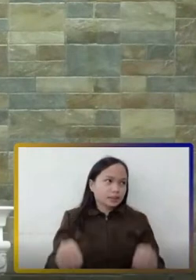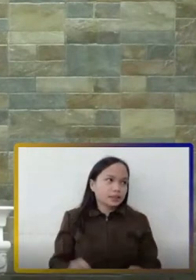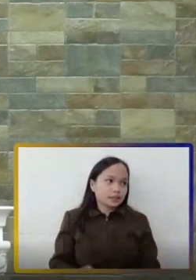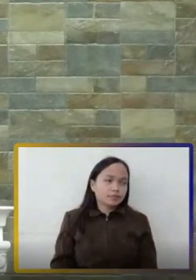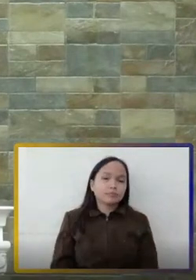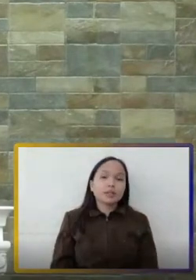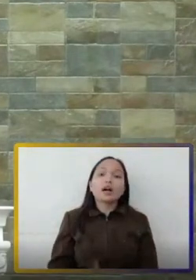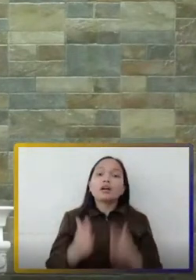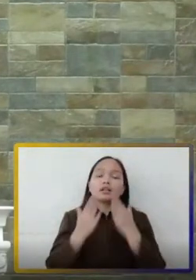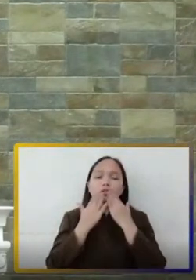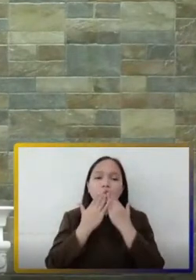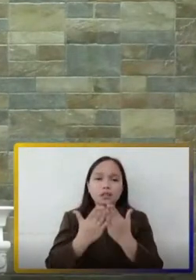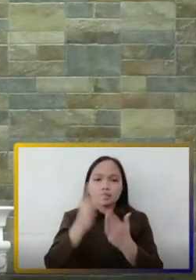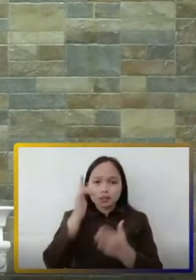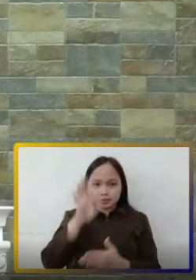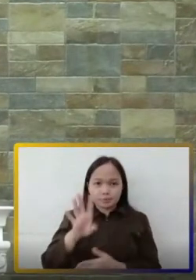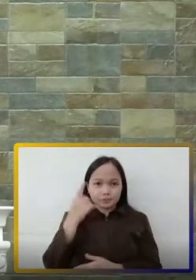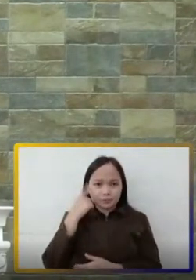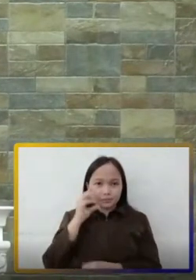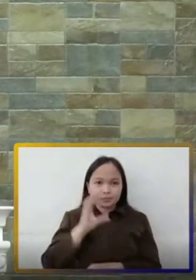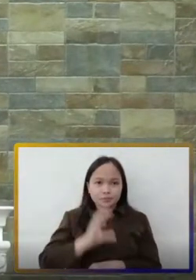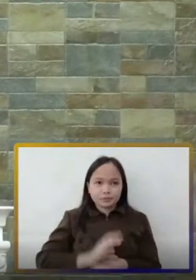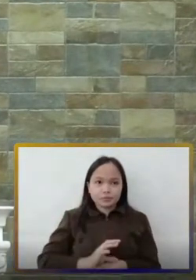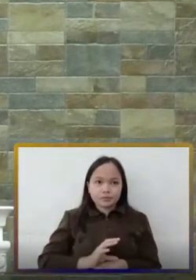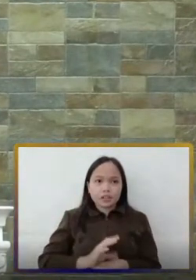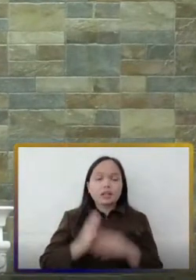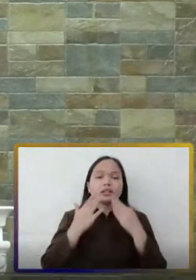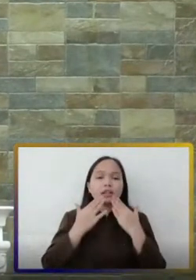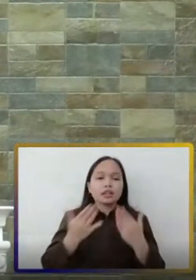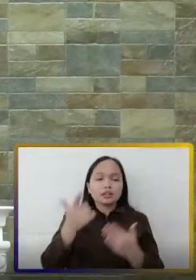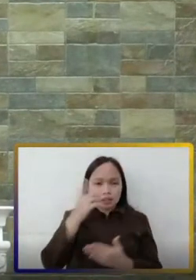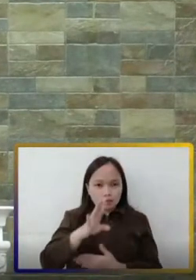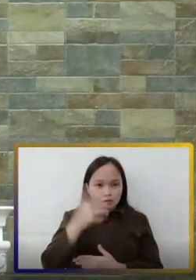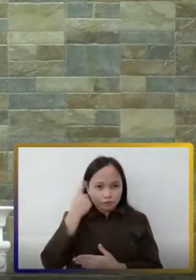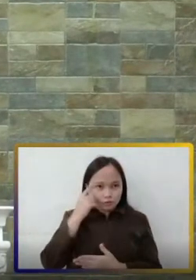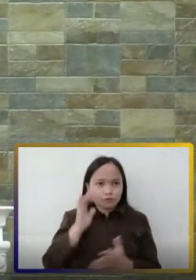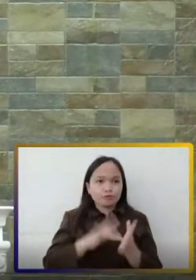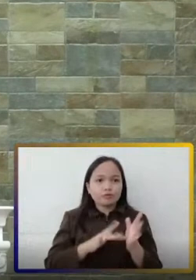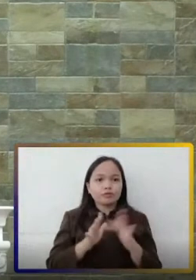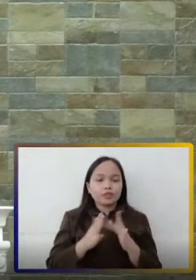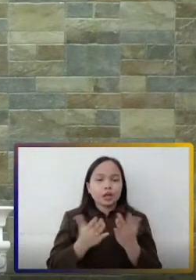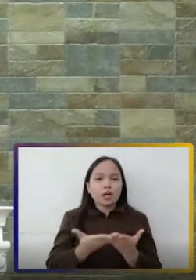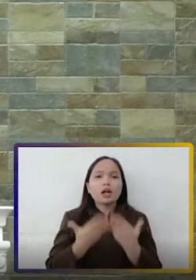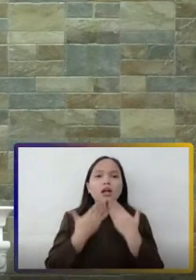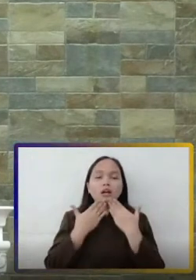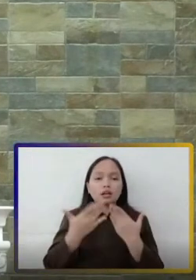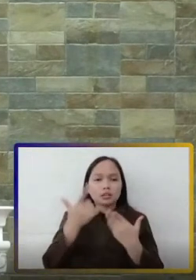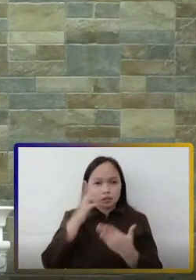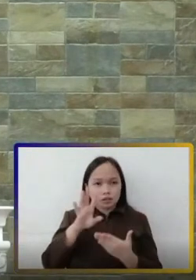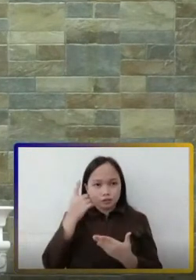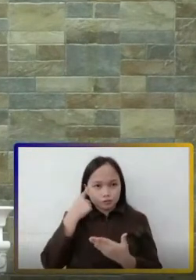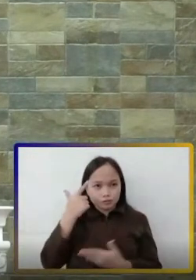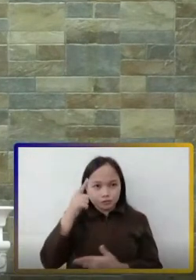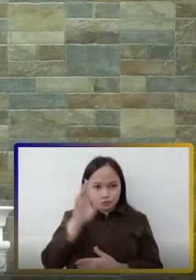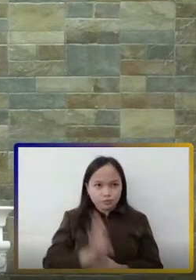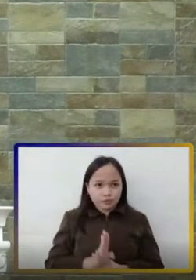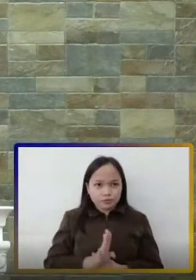Thank God for our church. Thank God for the Bible. Thank God for our God.